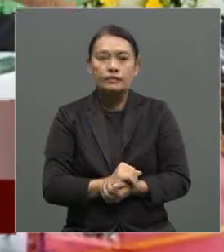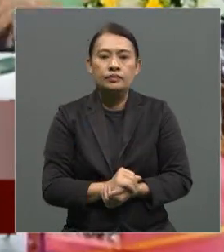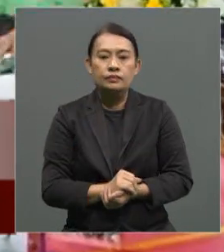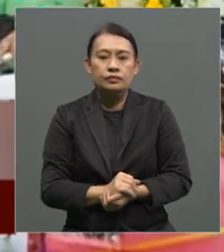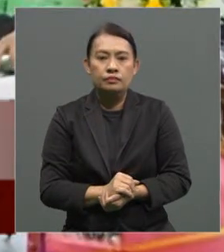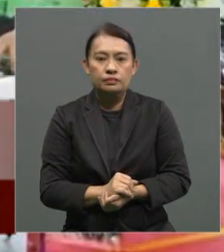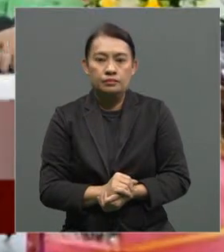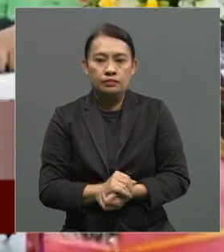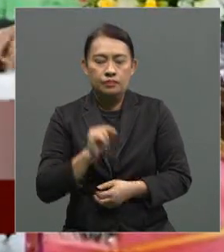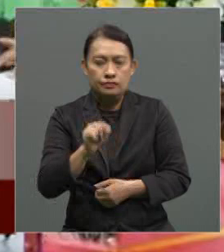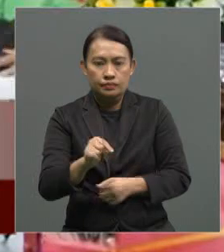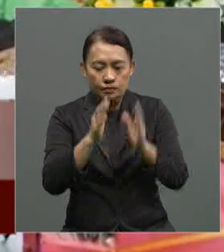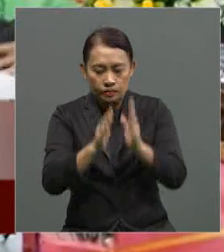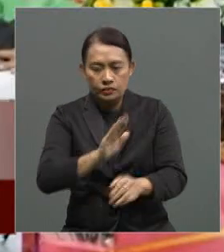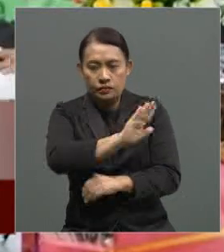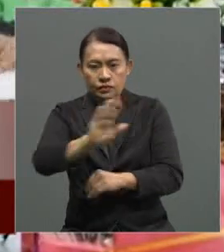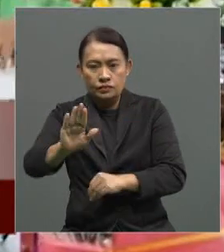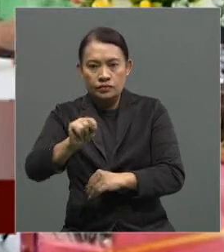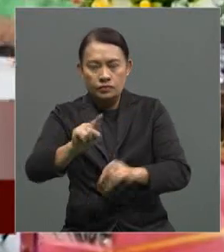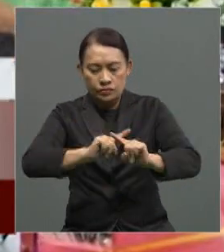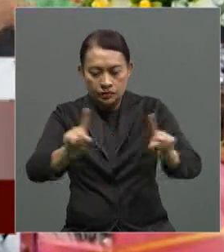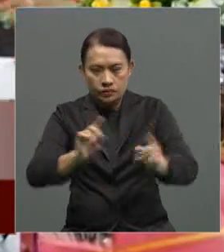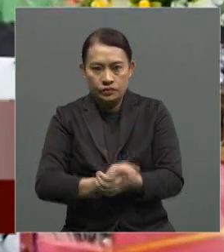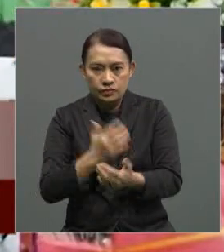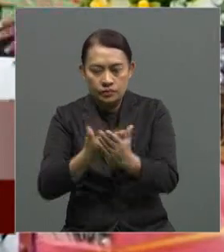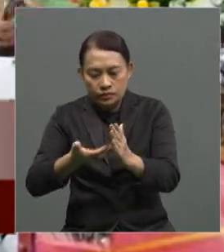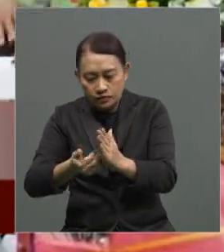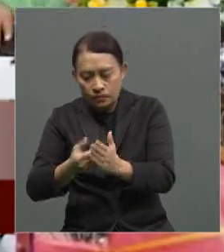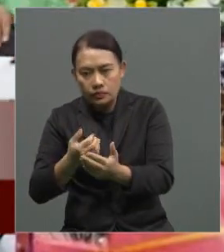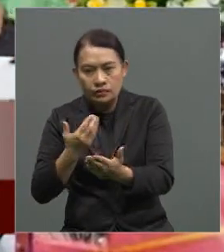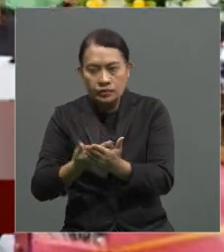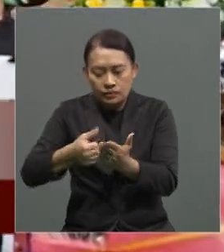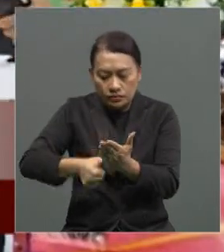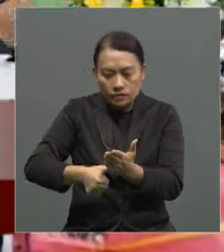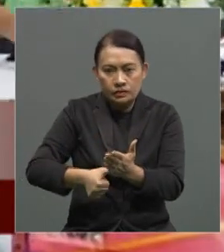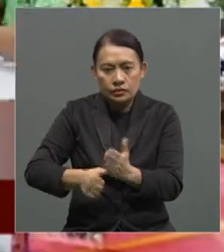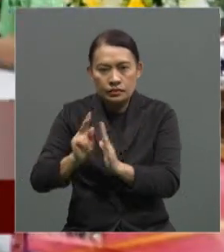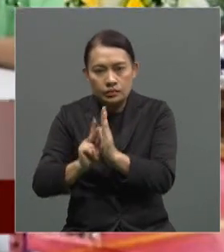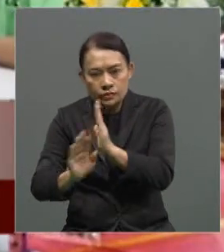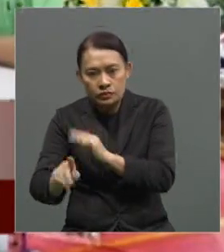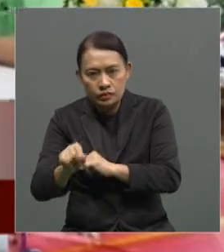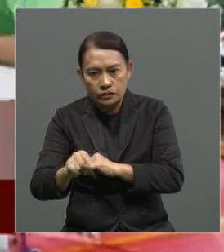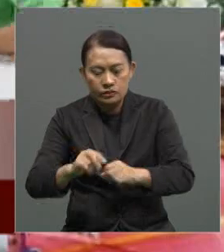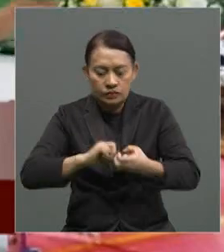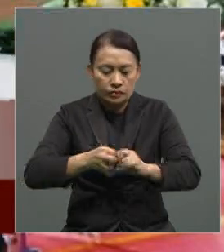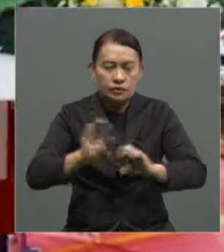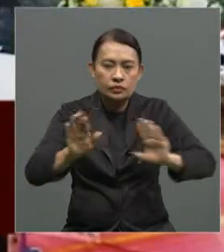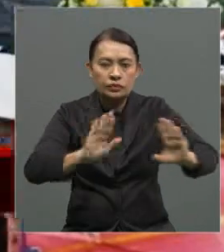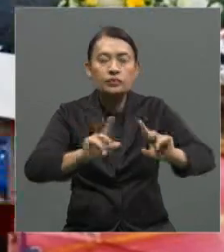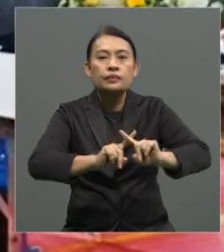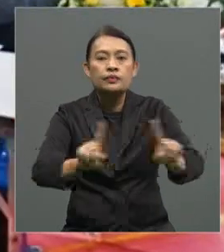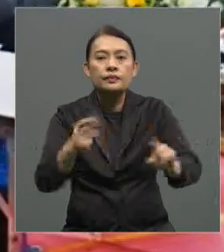ความเดือดร้อนของแต่ละคนไม่เหมือนกันนี่ก็ไม่ได้โทษเขานะว่าเขาจะยืมเงินนี่นอกระบบได้ยังไงมันความเดือดร้อนของแต่ละคนมันไม่เหมือนกันไงคะก็